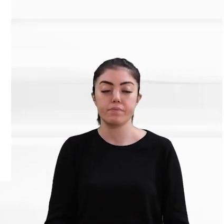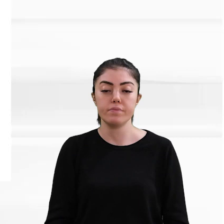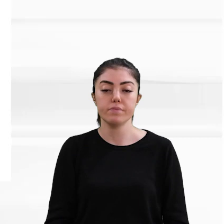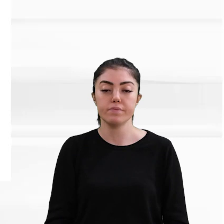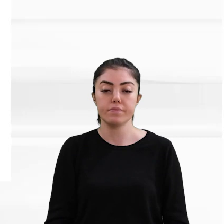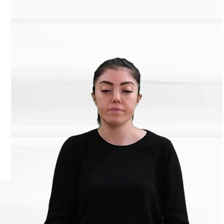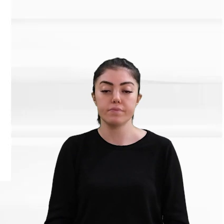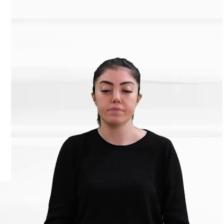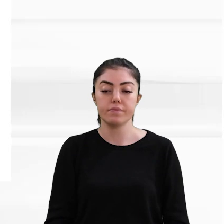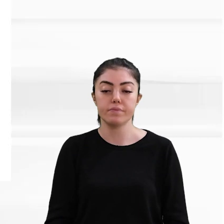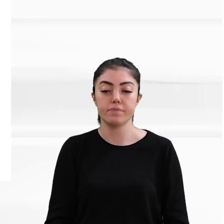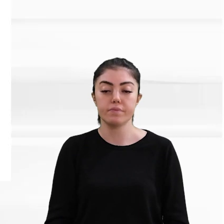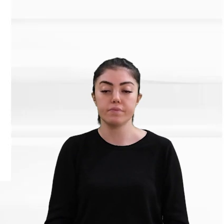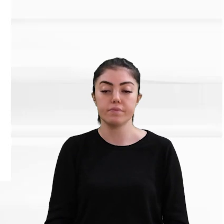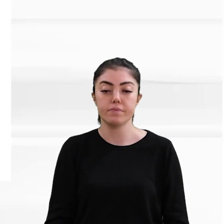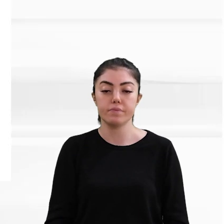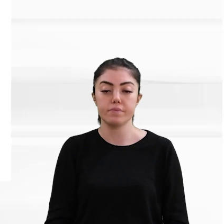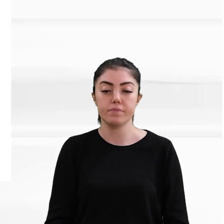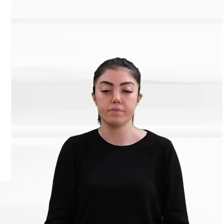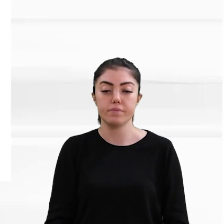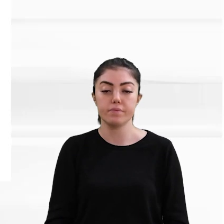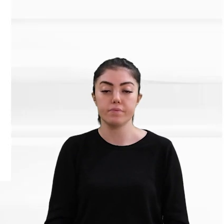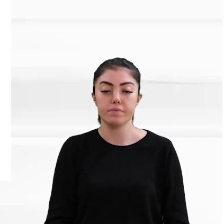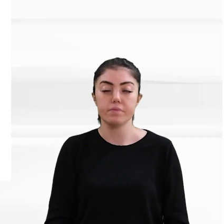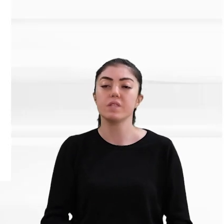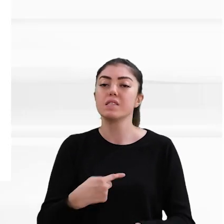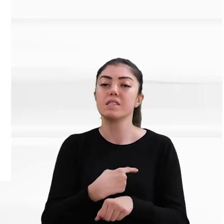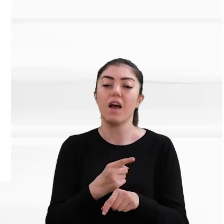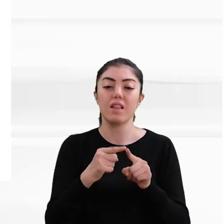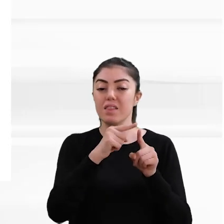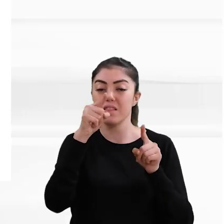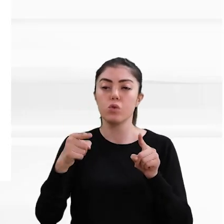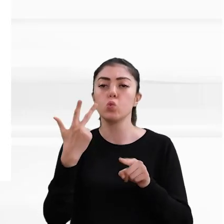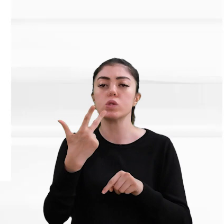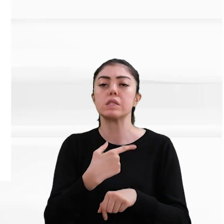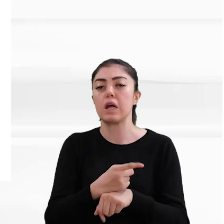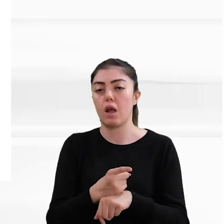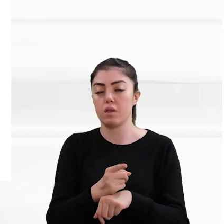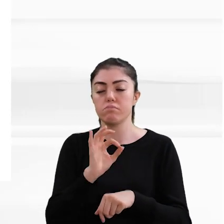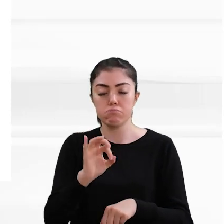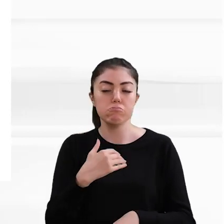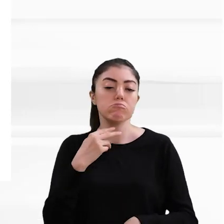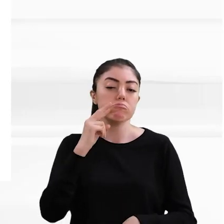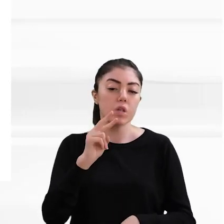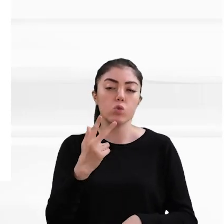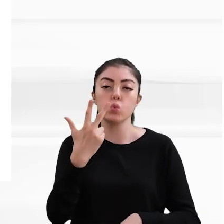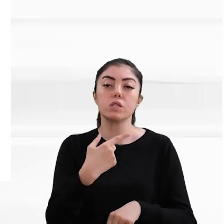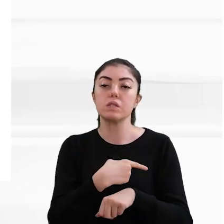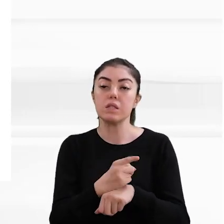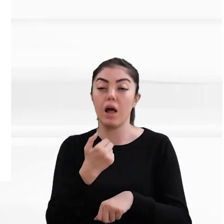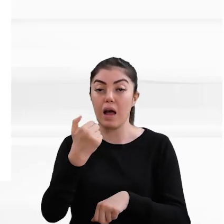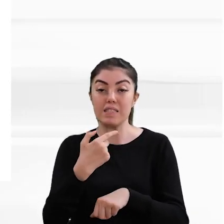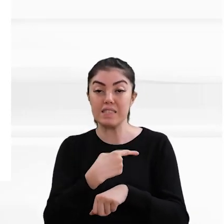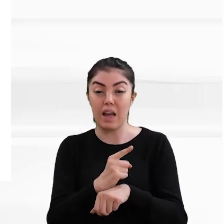Yani artı yönde 8 santimetre gitmiş. Kaç saniyede yapmış bunu? 3 saniyede.